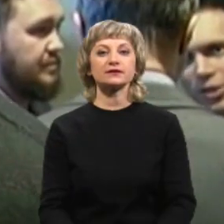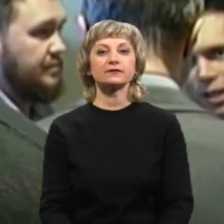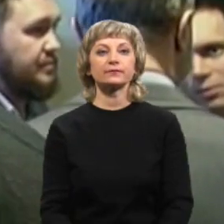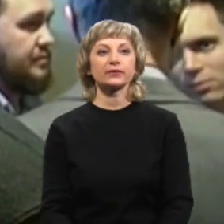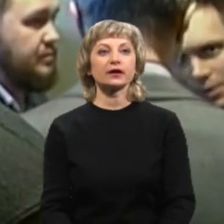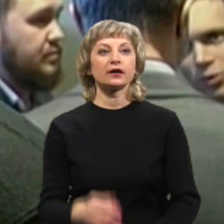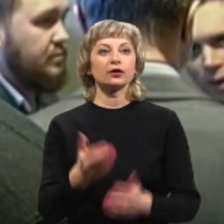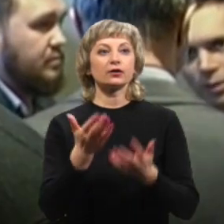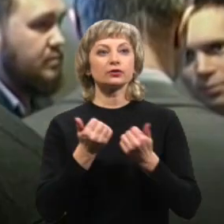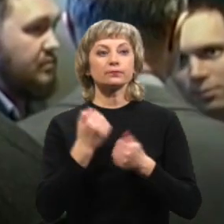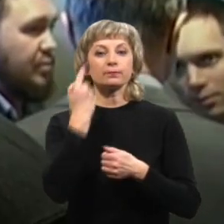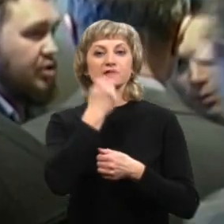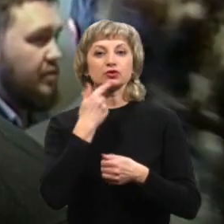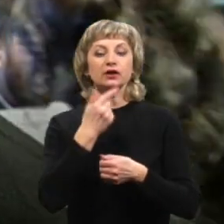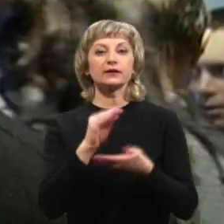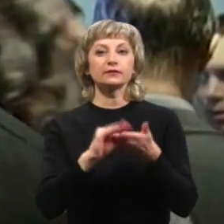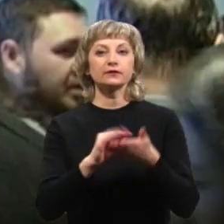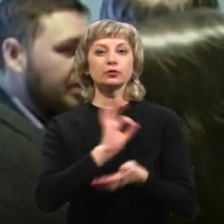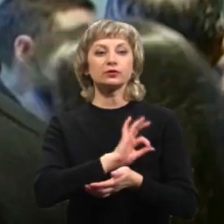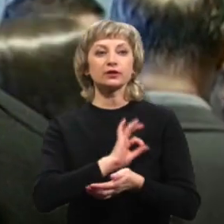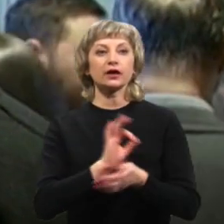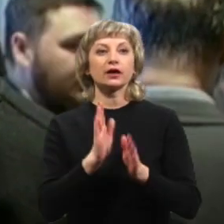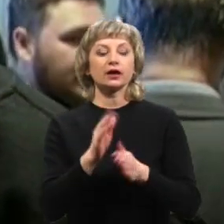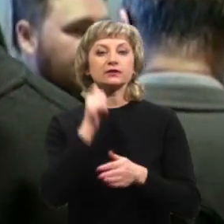не отримуємо персональні дані від користувача. У нас є